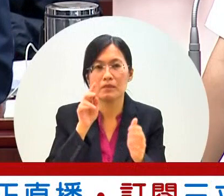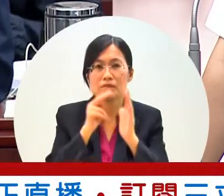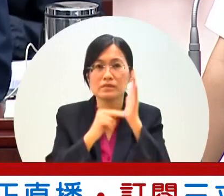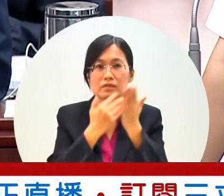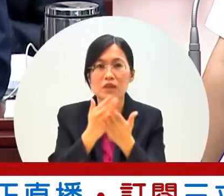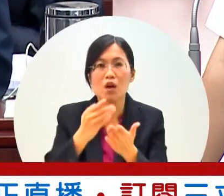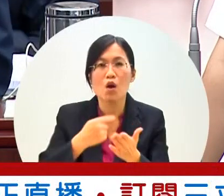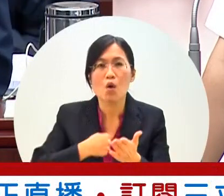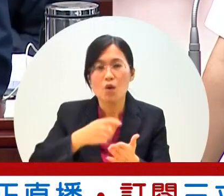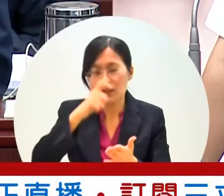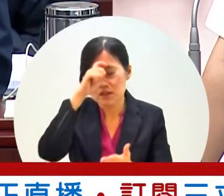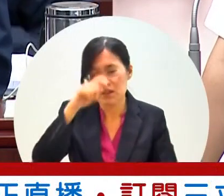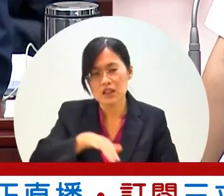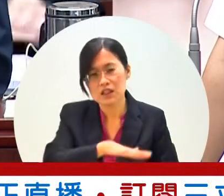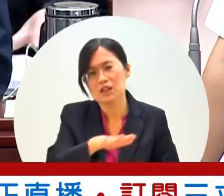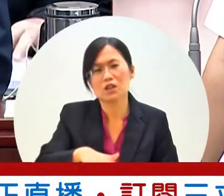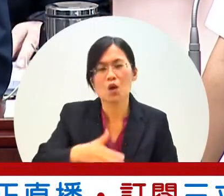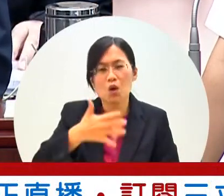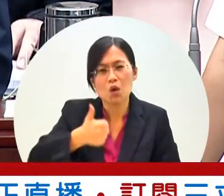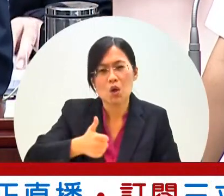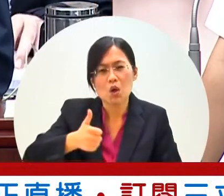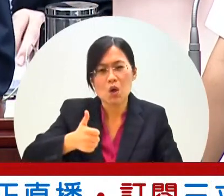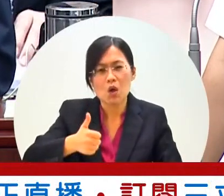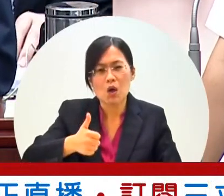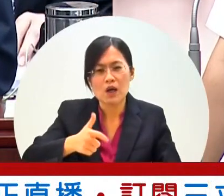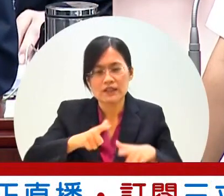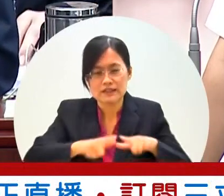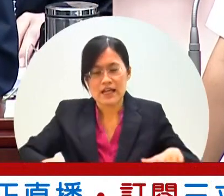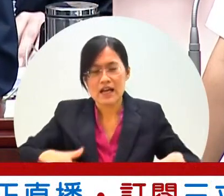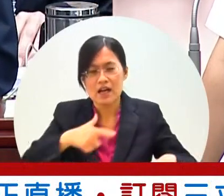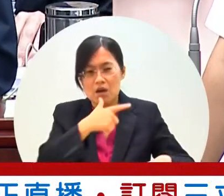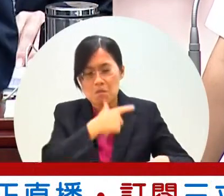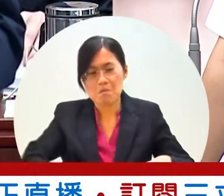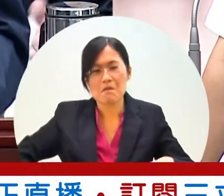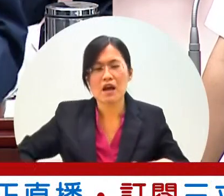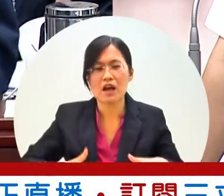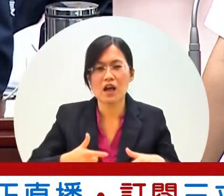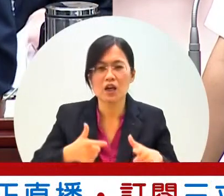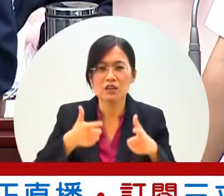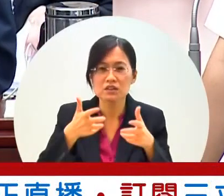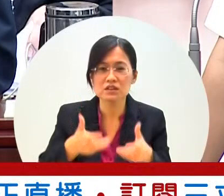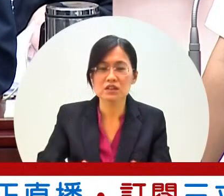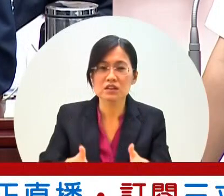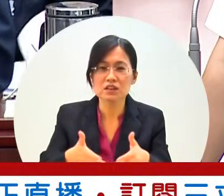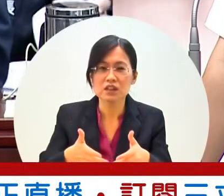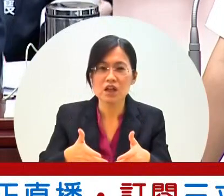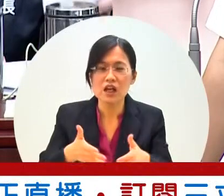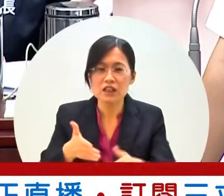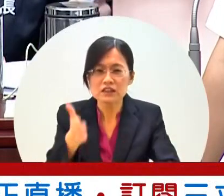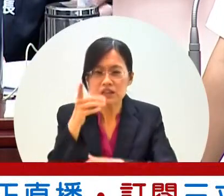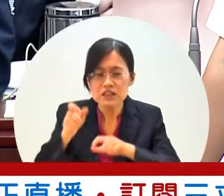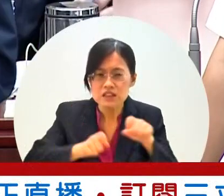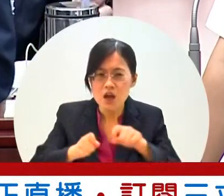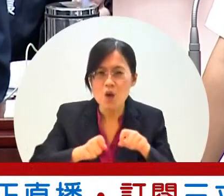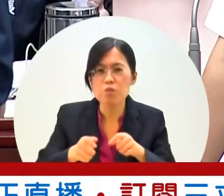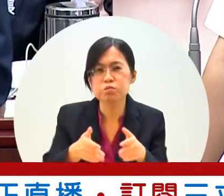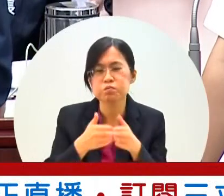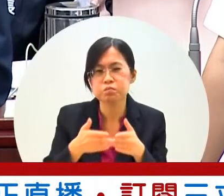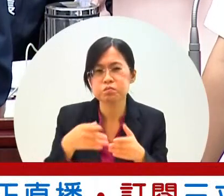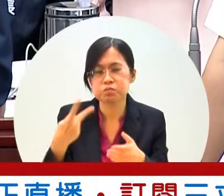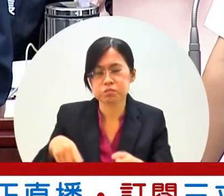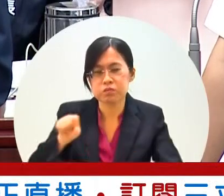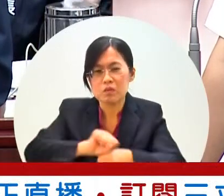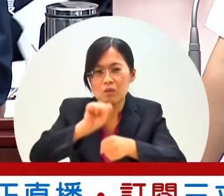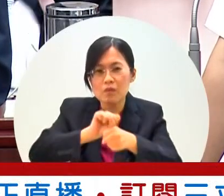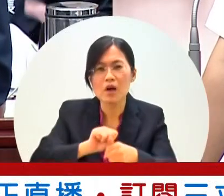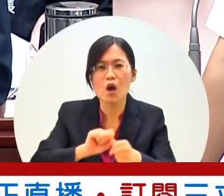大选能够多一点政策啦不管是两岸外交能够国家的定位怎么样能够实际